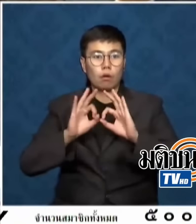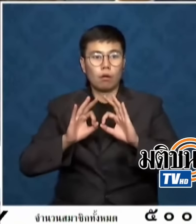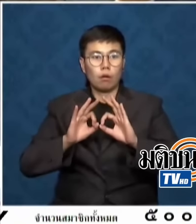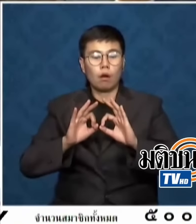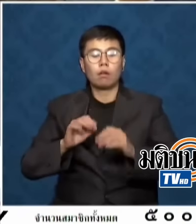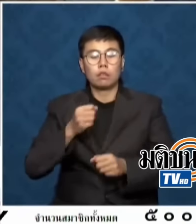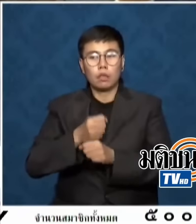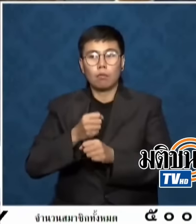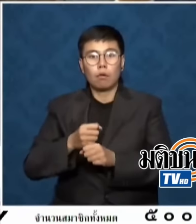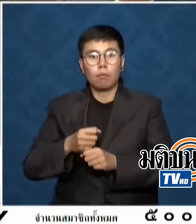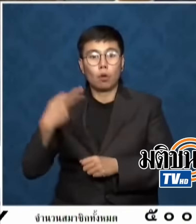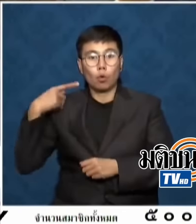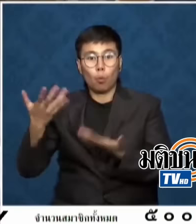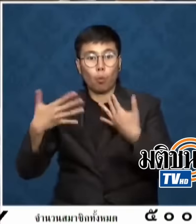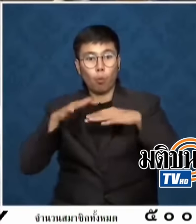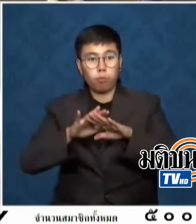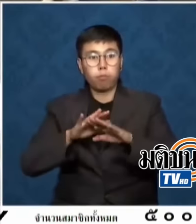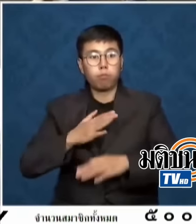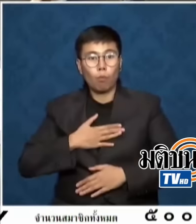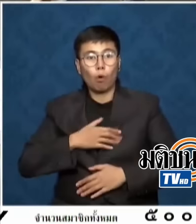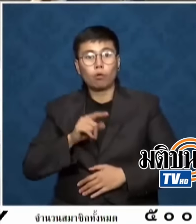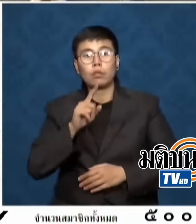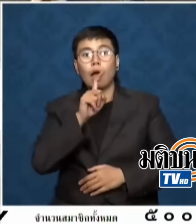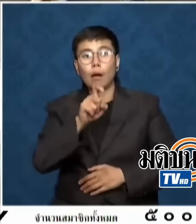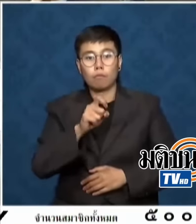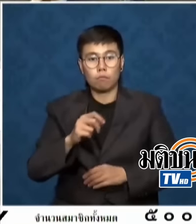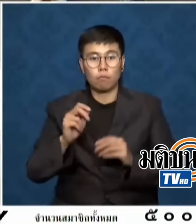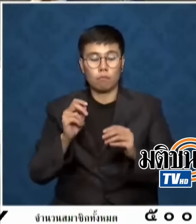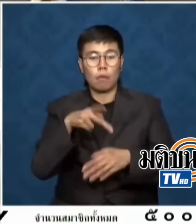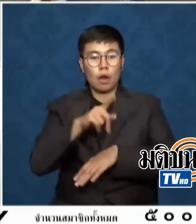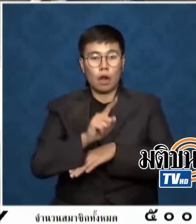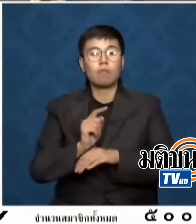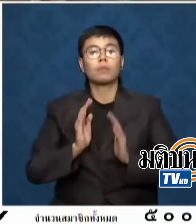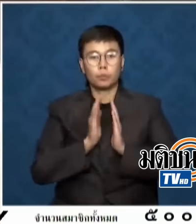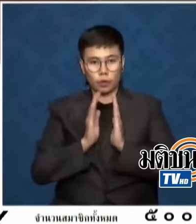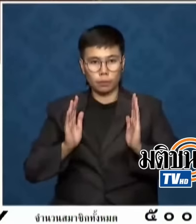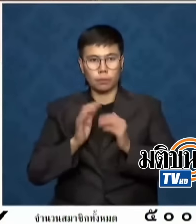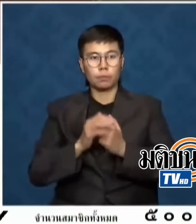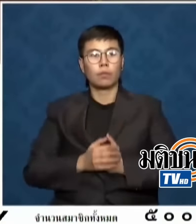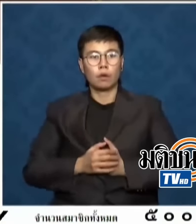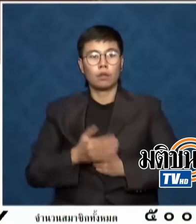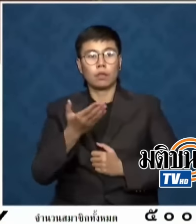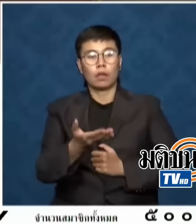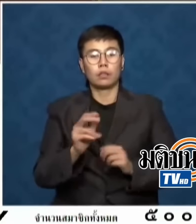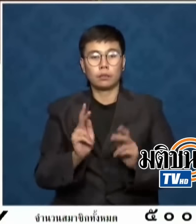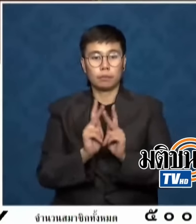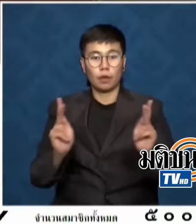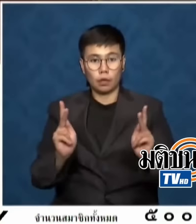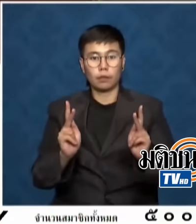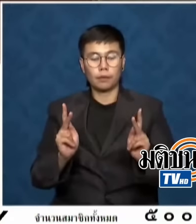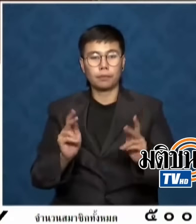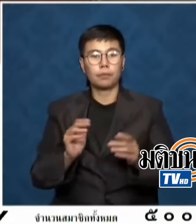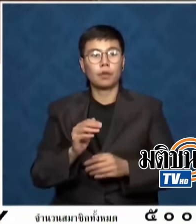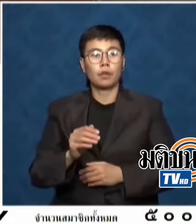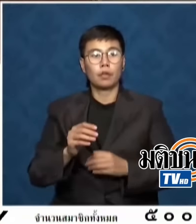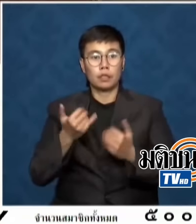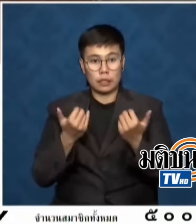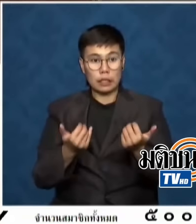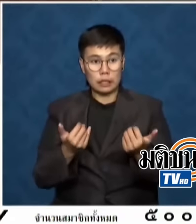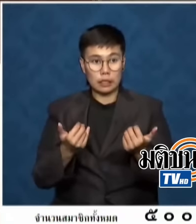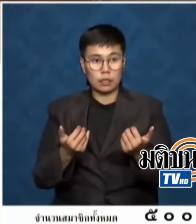ชน์ร่วมกันครับผมขอหารือท่านประธานครับ ครับขอบคุณครับท่านกรรมธิการครับคือสภ